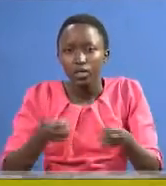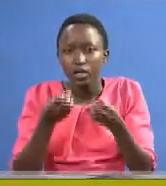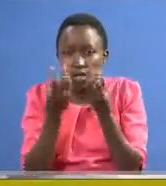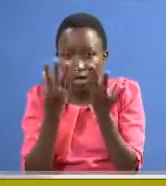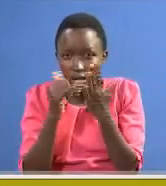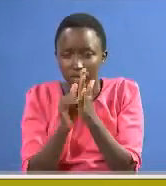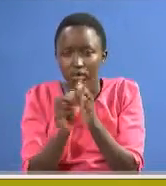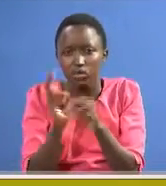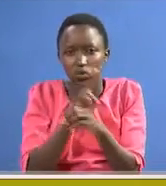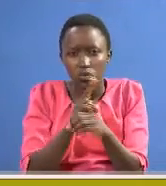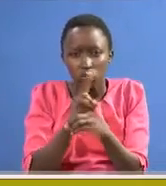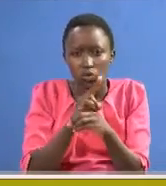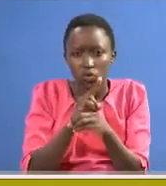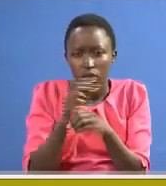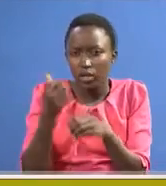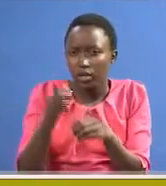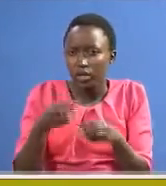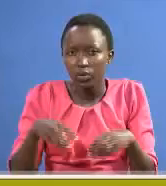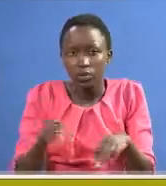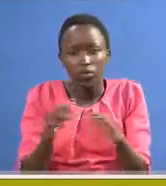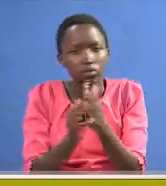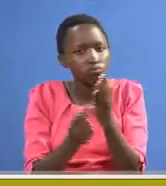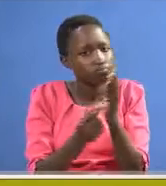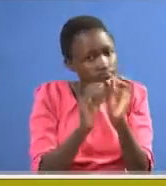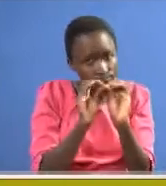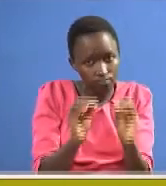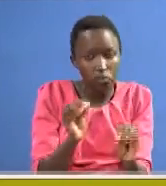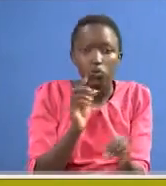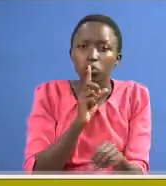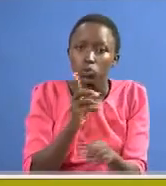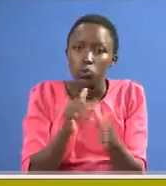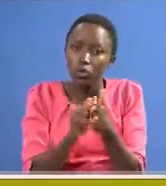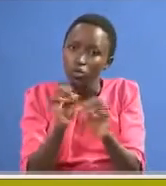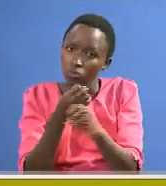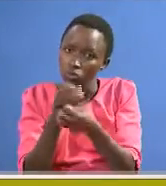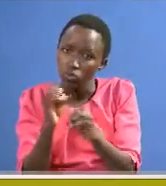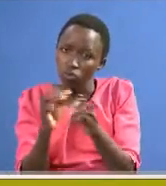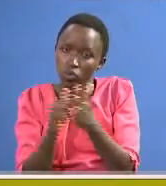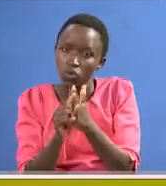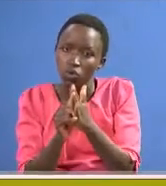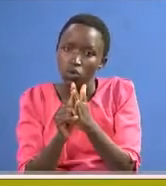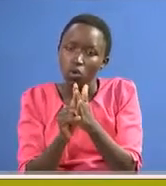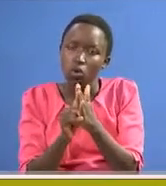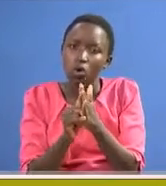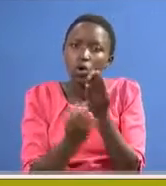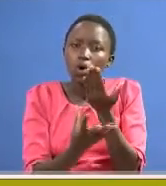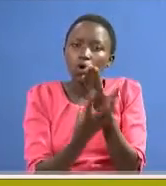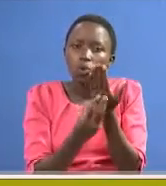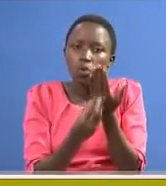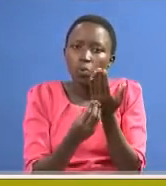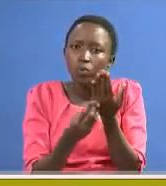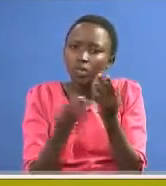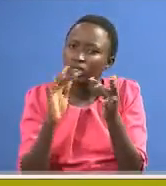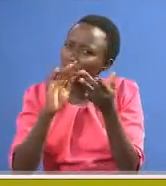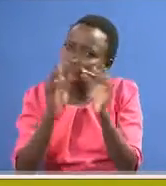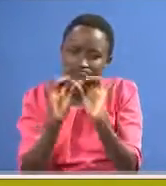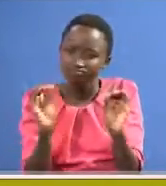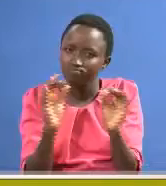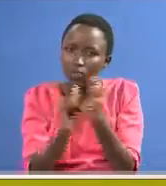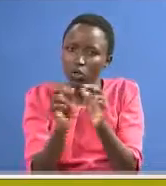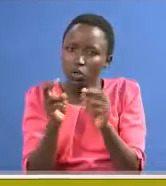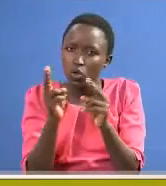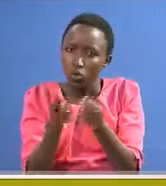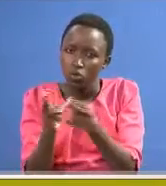hii hautumii mfumo wowote wa kielektroniki, hivyo basi haiwezi kudukuliwa mtandaoni kama vifaa vya kawaida